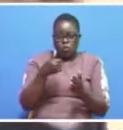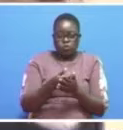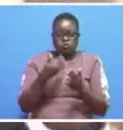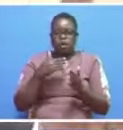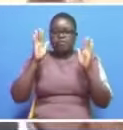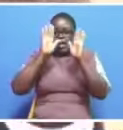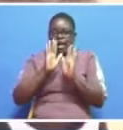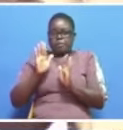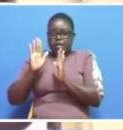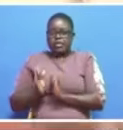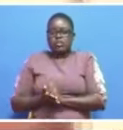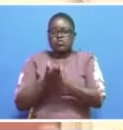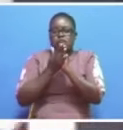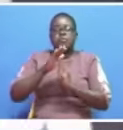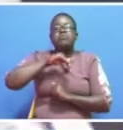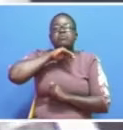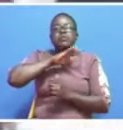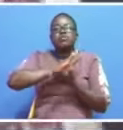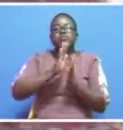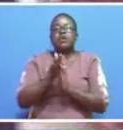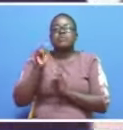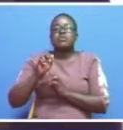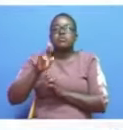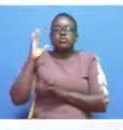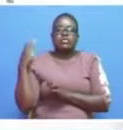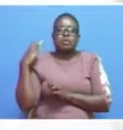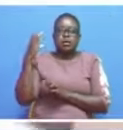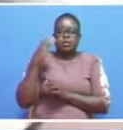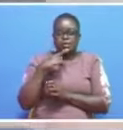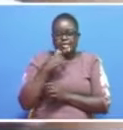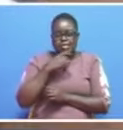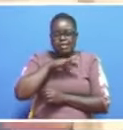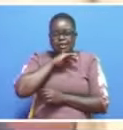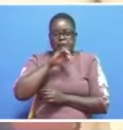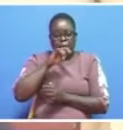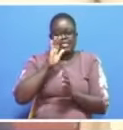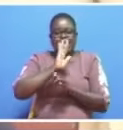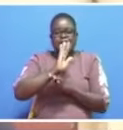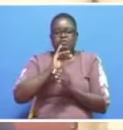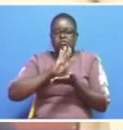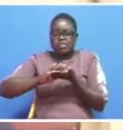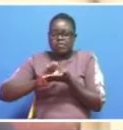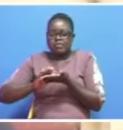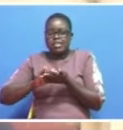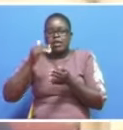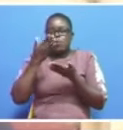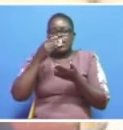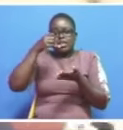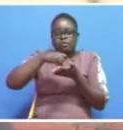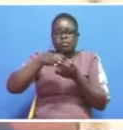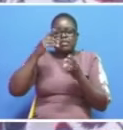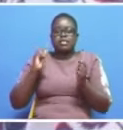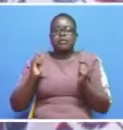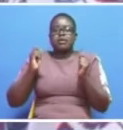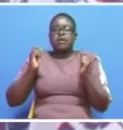kampeni ya kusaidia baba akuwe AU chairman. Inge heweta Raila ndo waile kuitia uwekeo silikali kwa kuithuwa ane konisye na maandamano maa